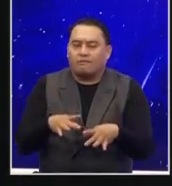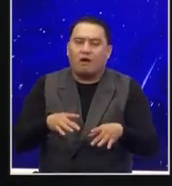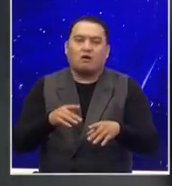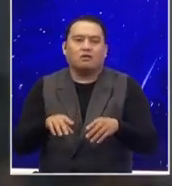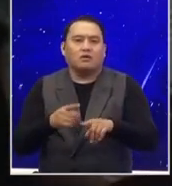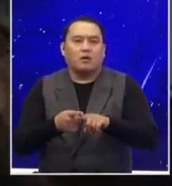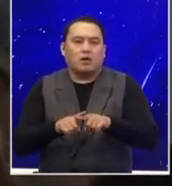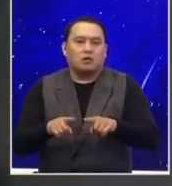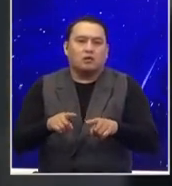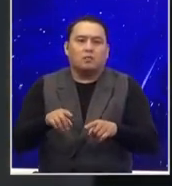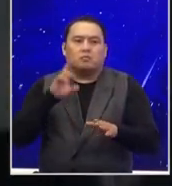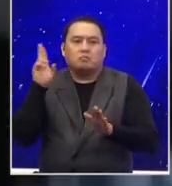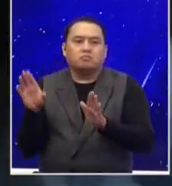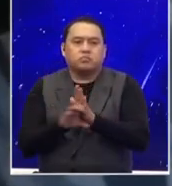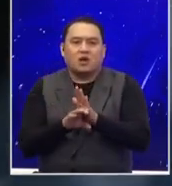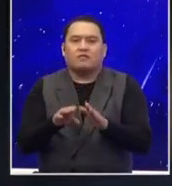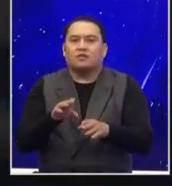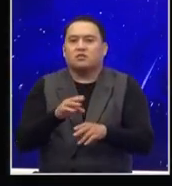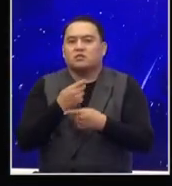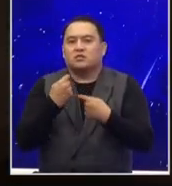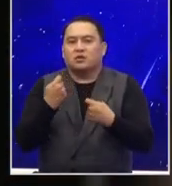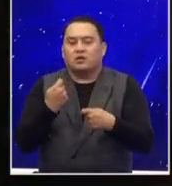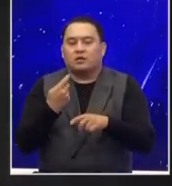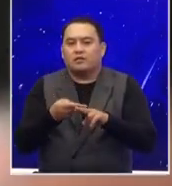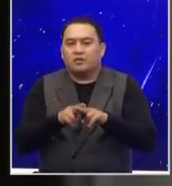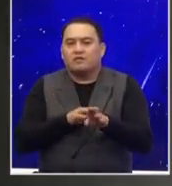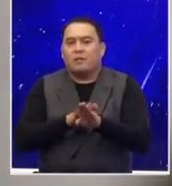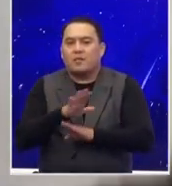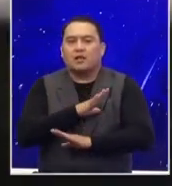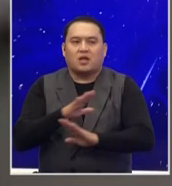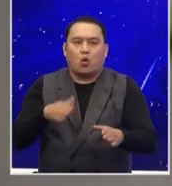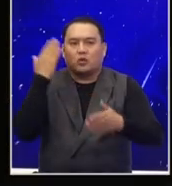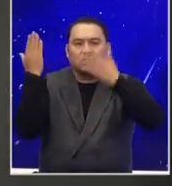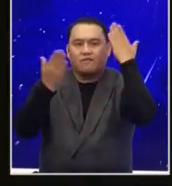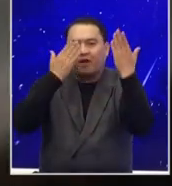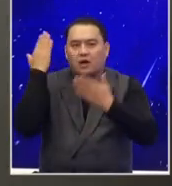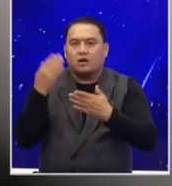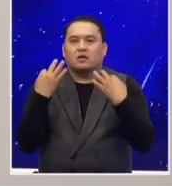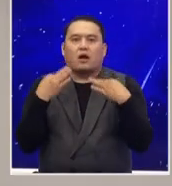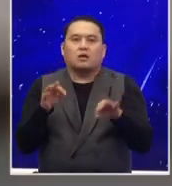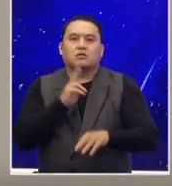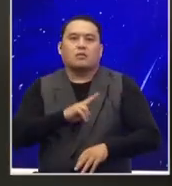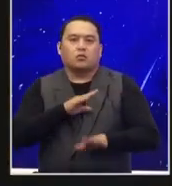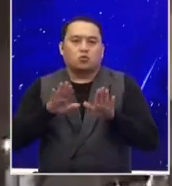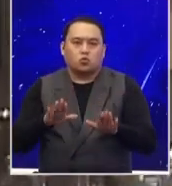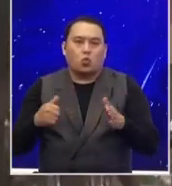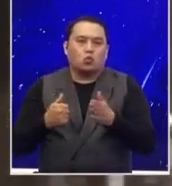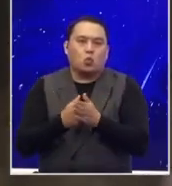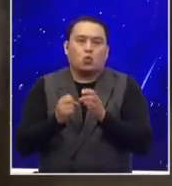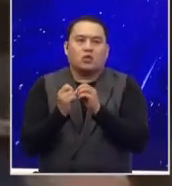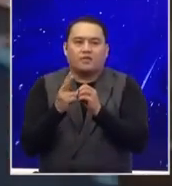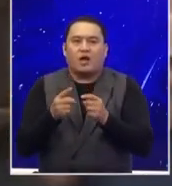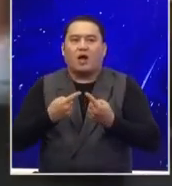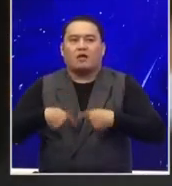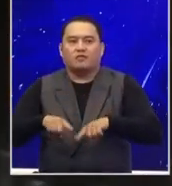ресторанов столицы не следуют предписаниям главного санитарного врача. Увеселительным заведениям разрешено работать только до полуночи, в